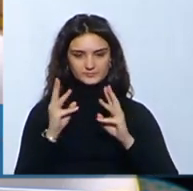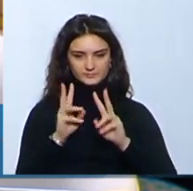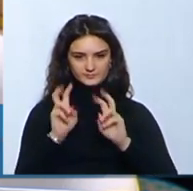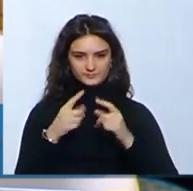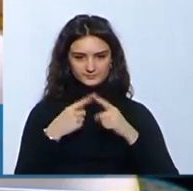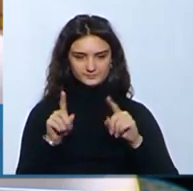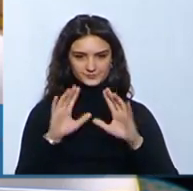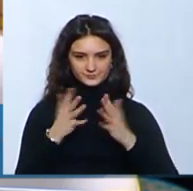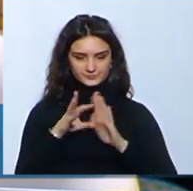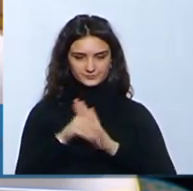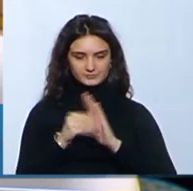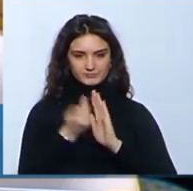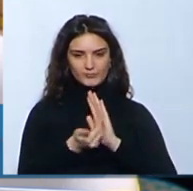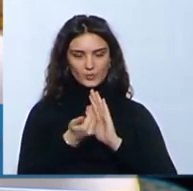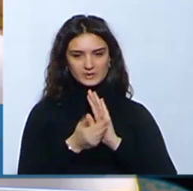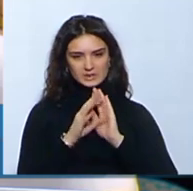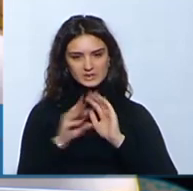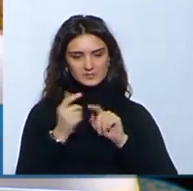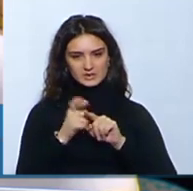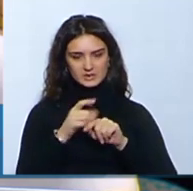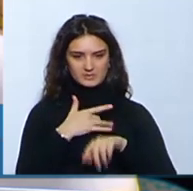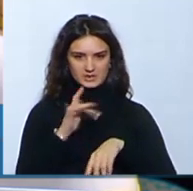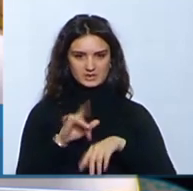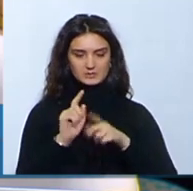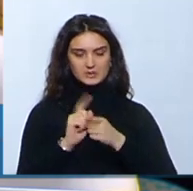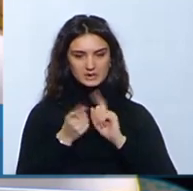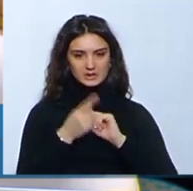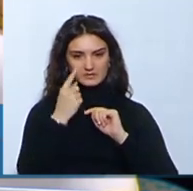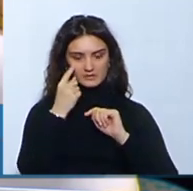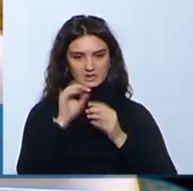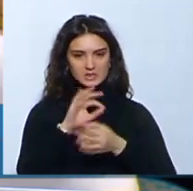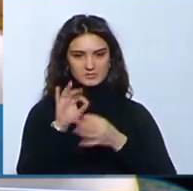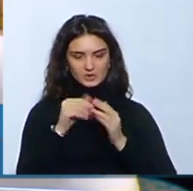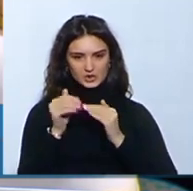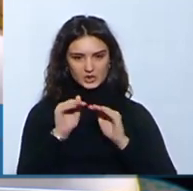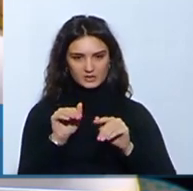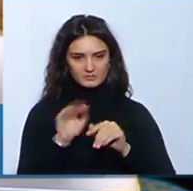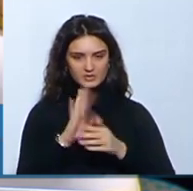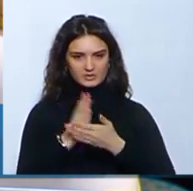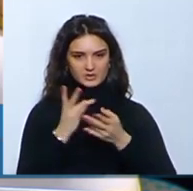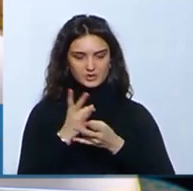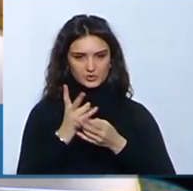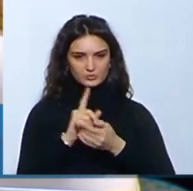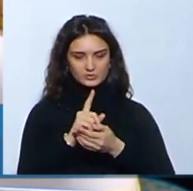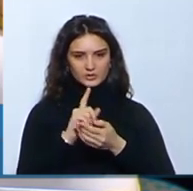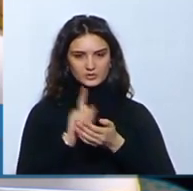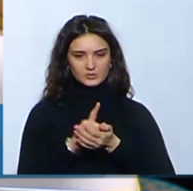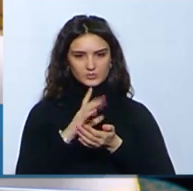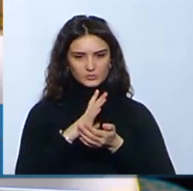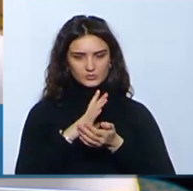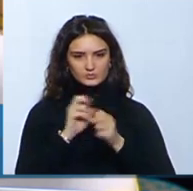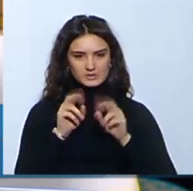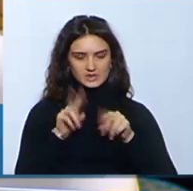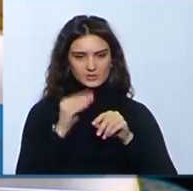სხვა შემთხვევაში რეკომენდაციები არის ძალიან მკაცრი, პირიქით თვალთან ზედმეტი შეხება არ არის საჭირო, უნდა დაედოს თვალს